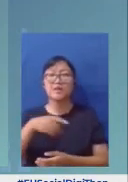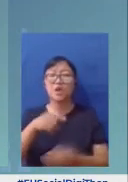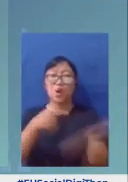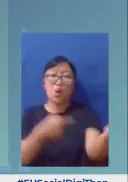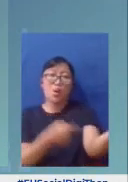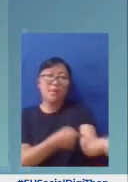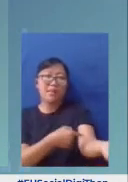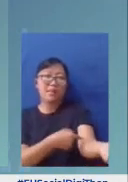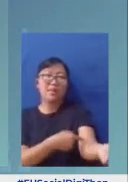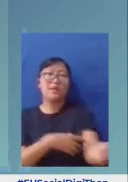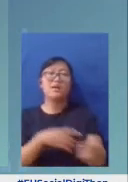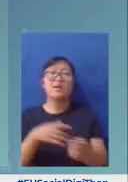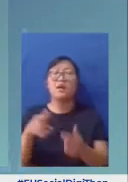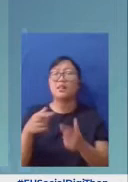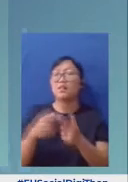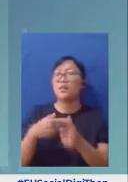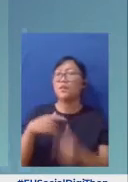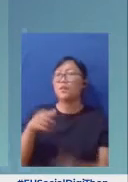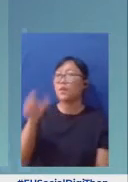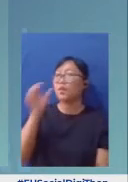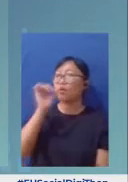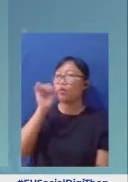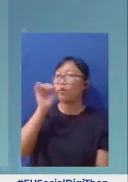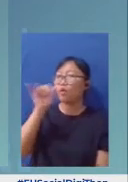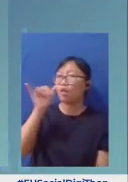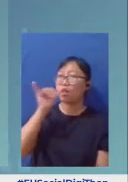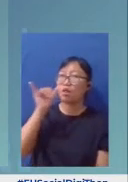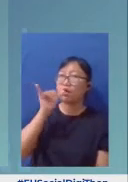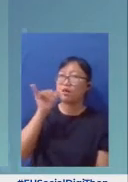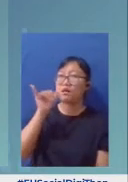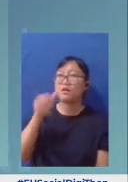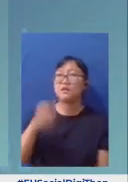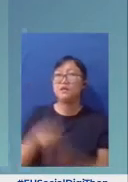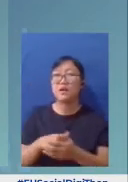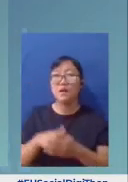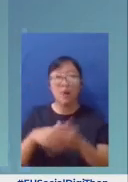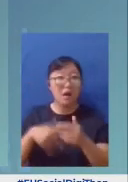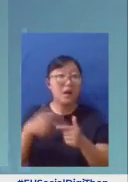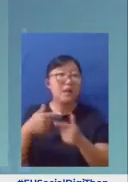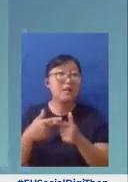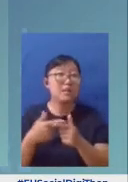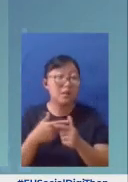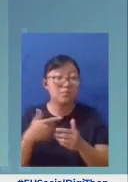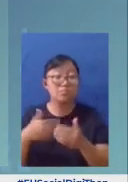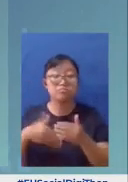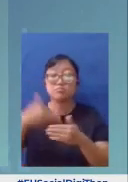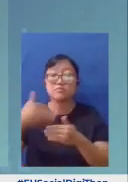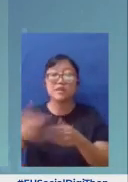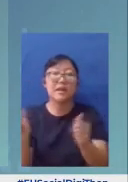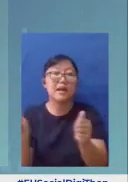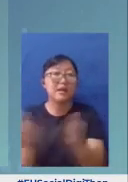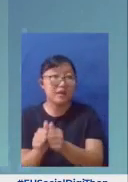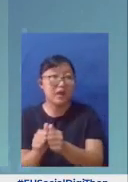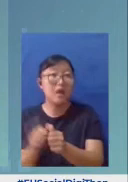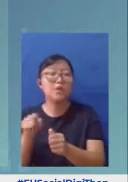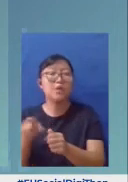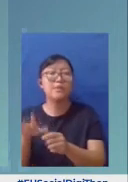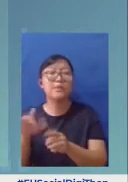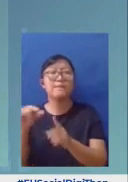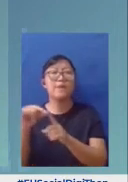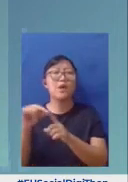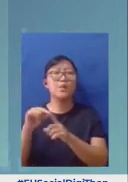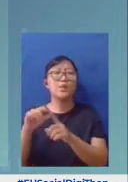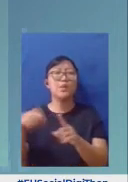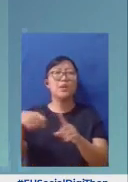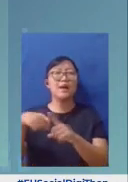berisiko tinggi juga, terutama ketika mereka menikah, bisa menjadi pelaku KDRT ya. Wow, nah di mana nih bantuannya?